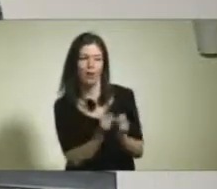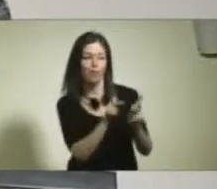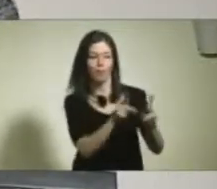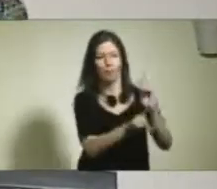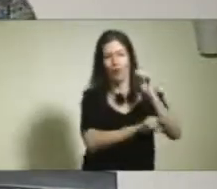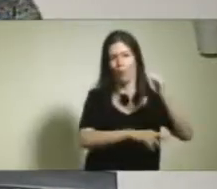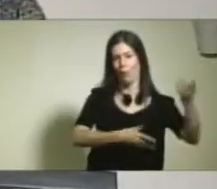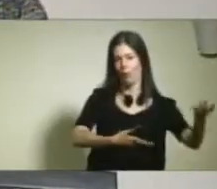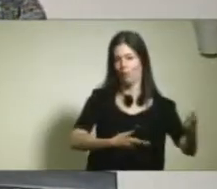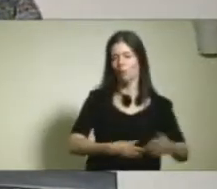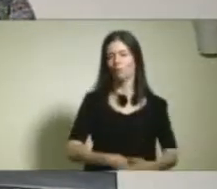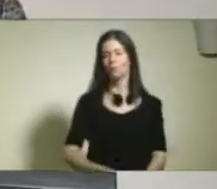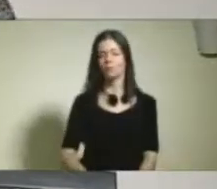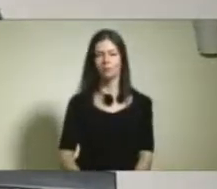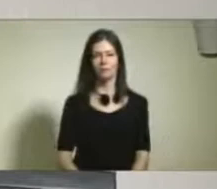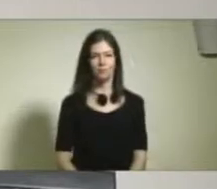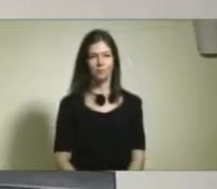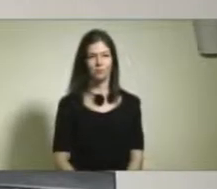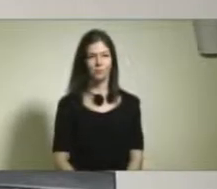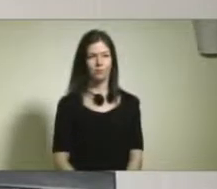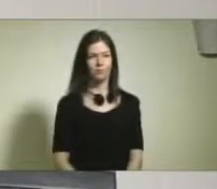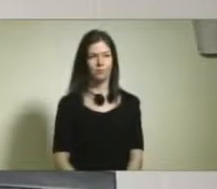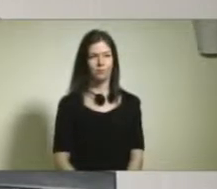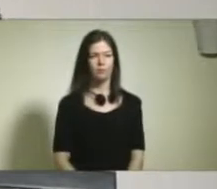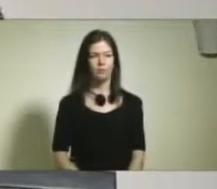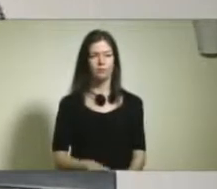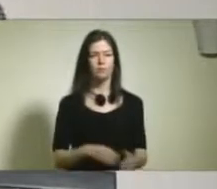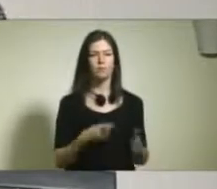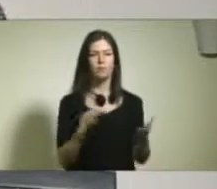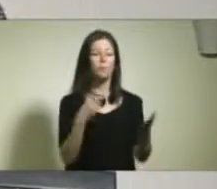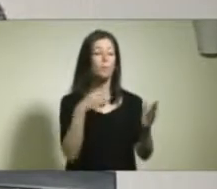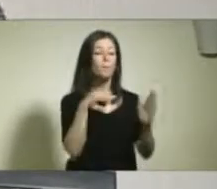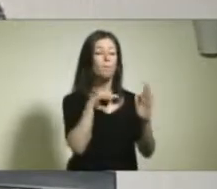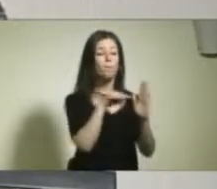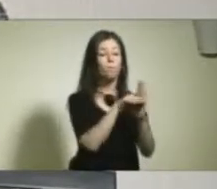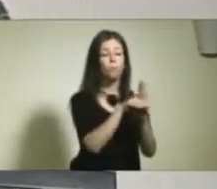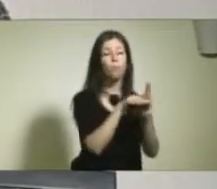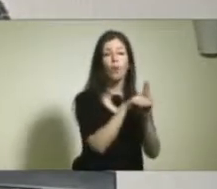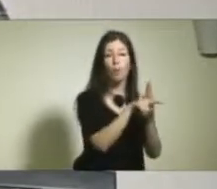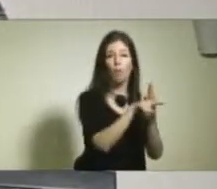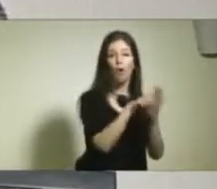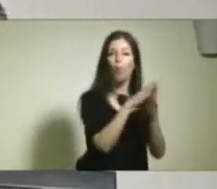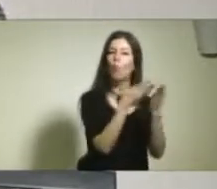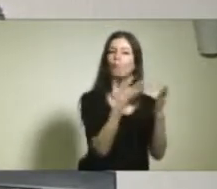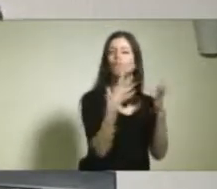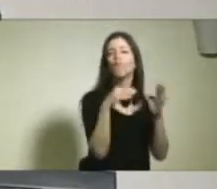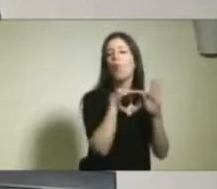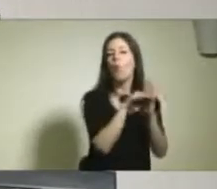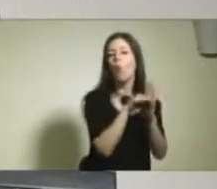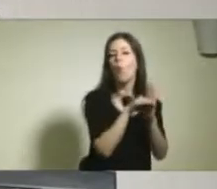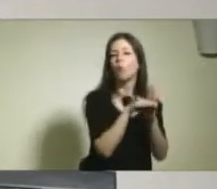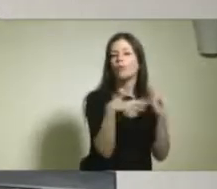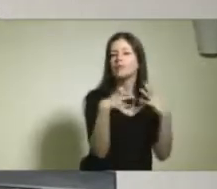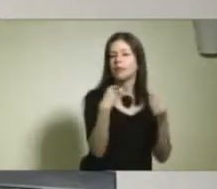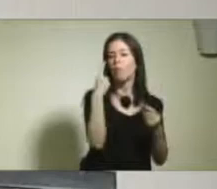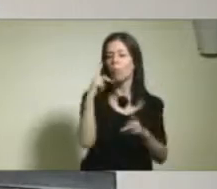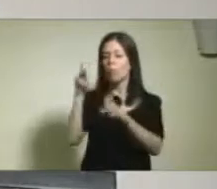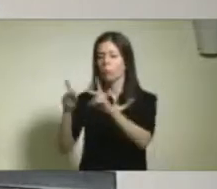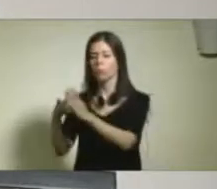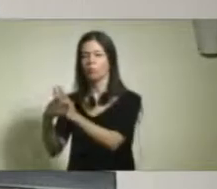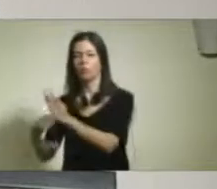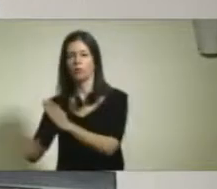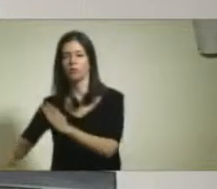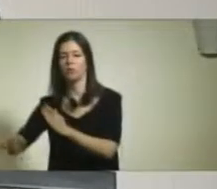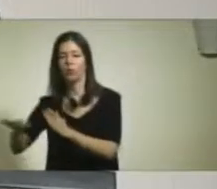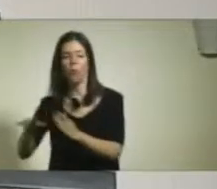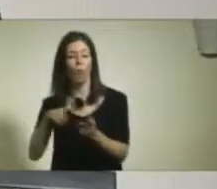Alors donc, on ouvre des comptes simples aussi à tous les clients les plus défavorisés. Donc ce livret A, dont on a également parlé hier, qui est un instrument